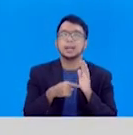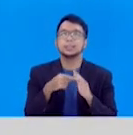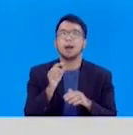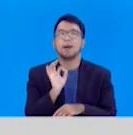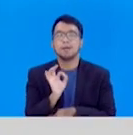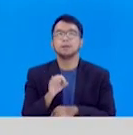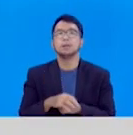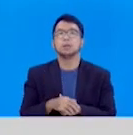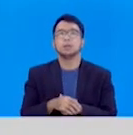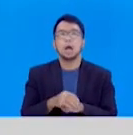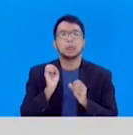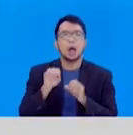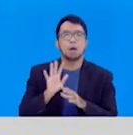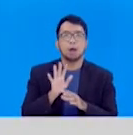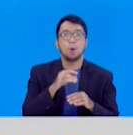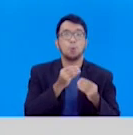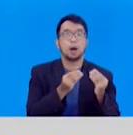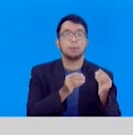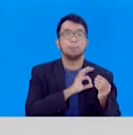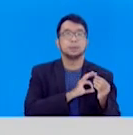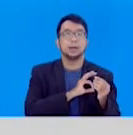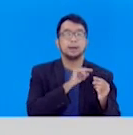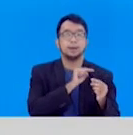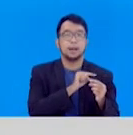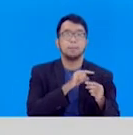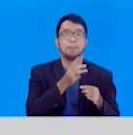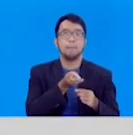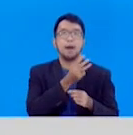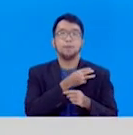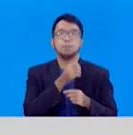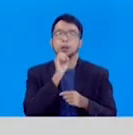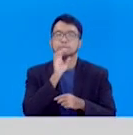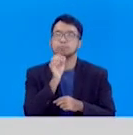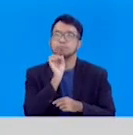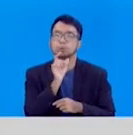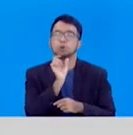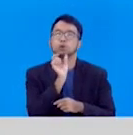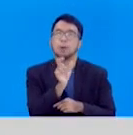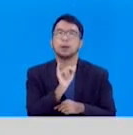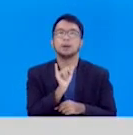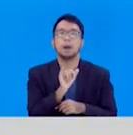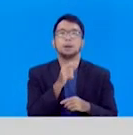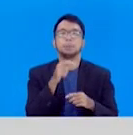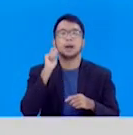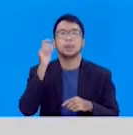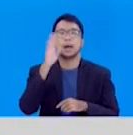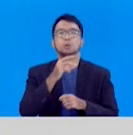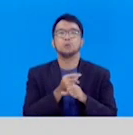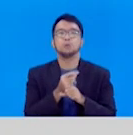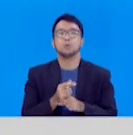para pahlawan tanpa tanda jasa tak ketinggalan wakil presiden Kyai Haji Ma'ruf Amin juga menyampaikan ucapan dalam peringatan Hari